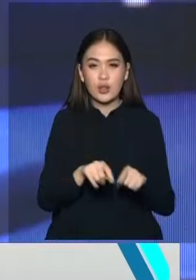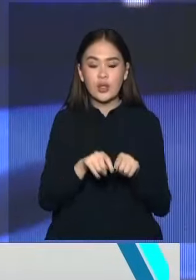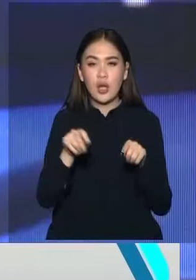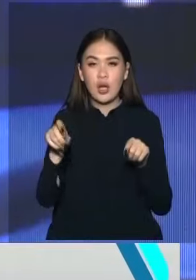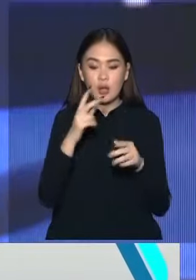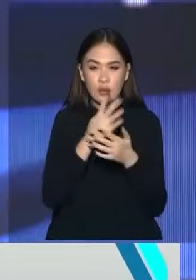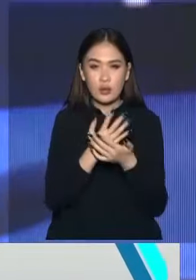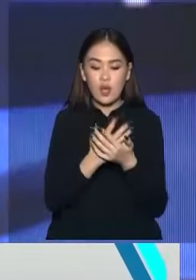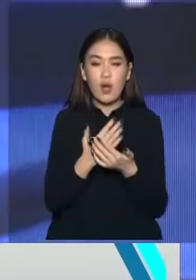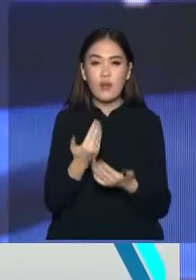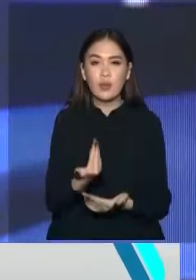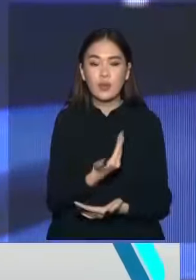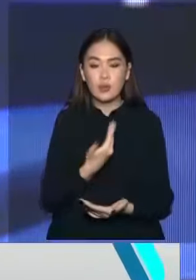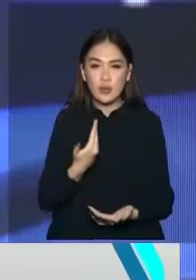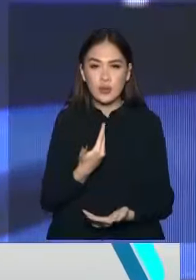де мынау